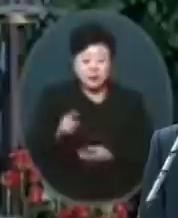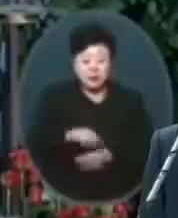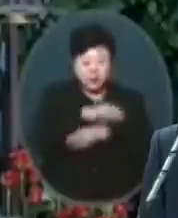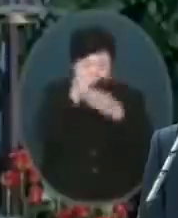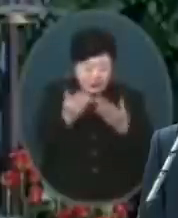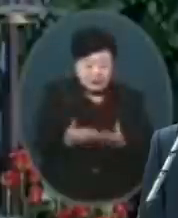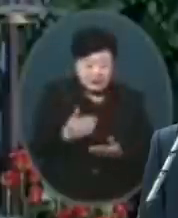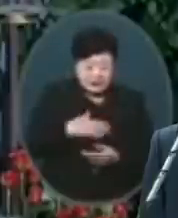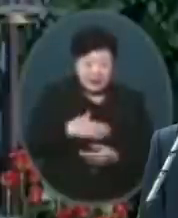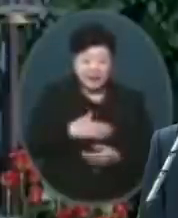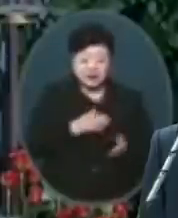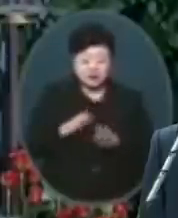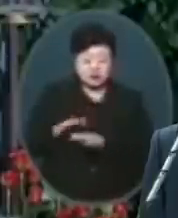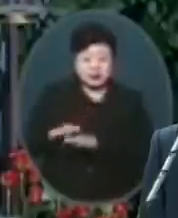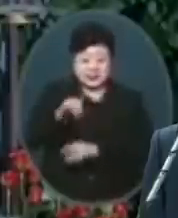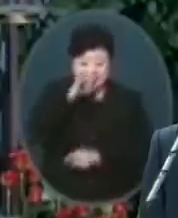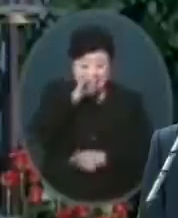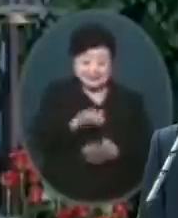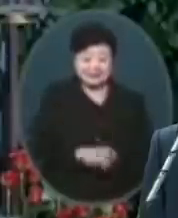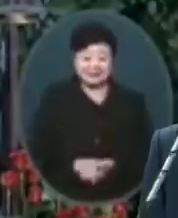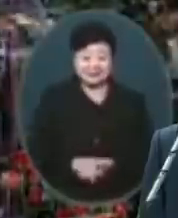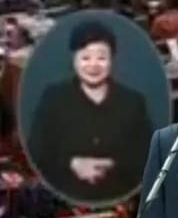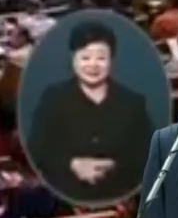것이 나를 위해 준비되어 있다.